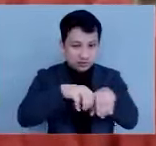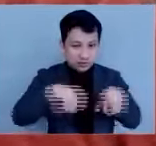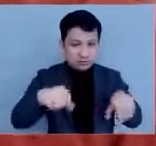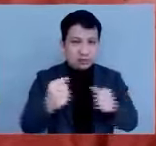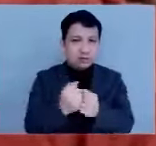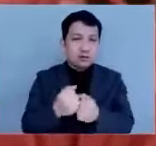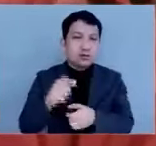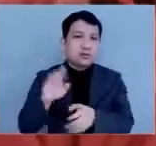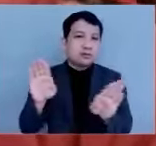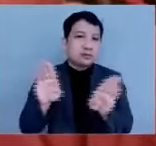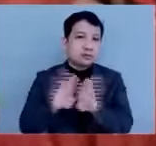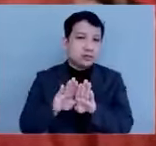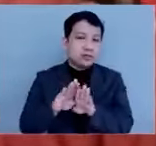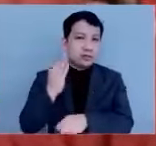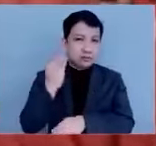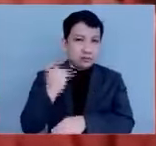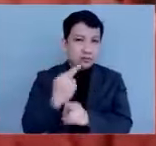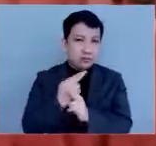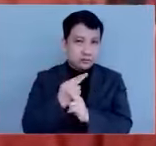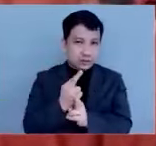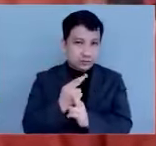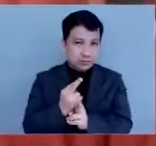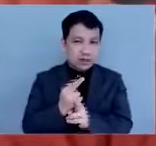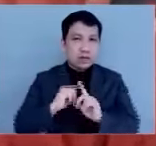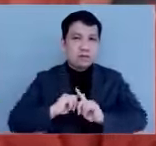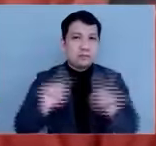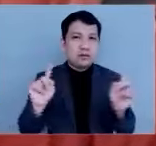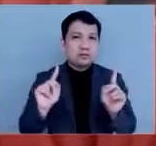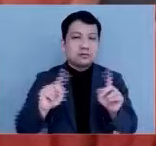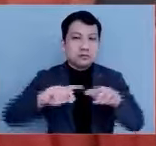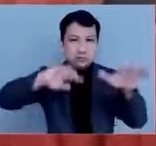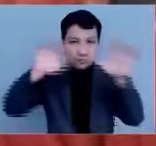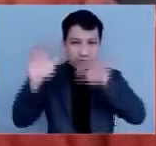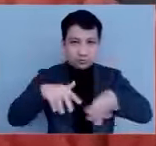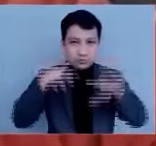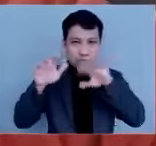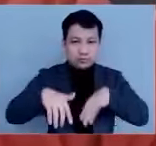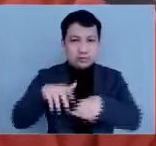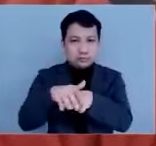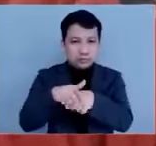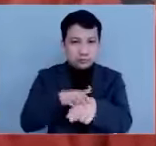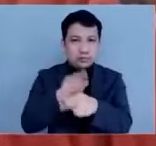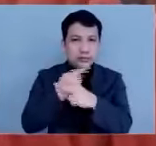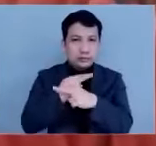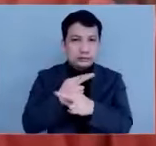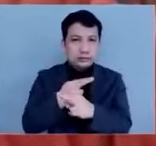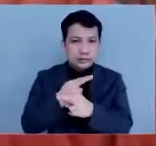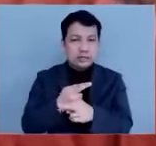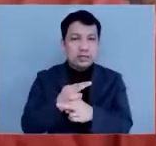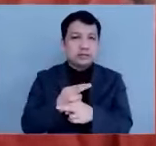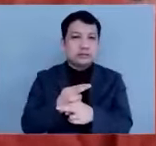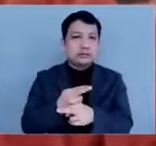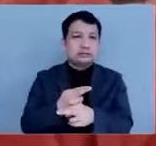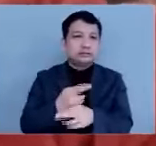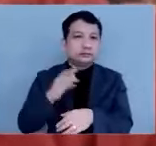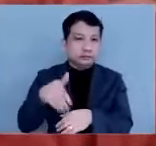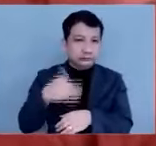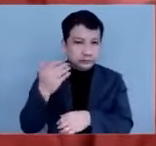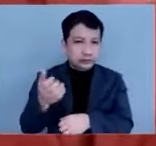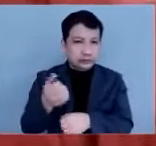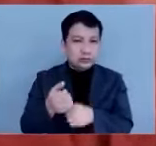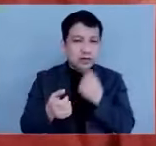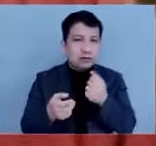muna ito para sana i-repair. Yun nga lang, inabot ng bagyo, kaya medyo bumagal yung pagpaparepair nito at kinakailangan muna mag-igib